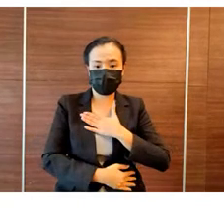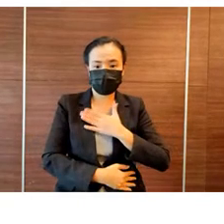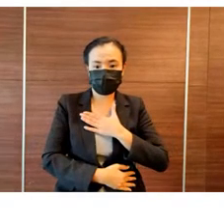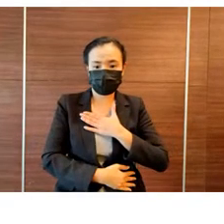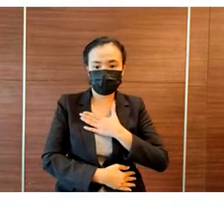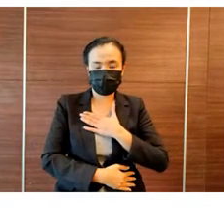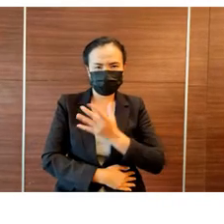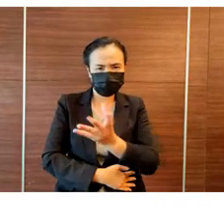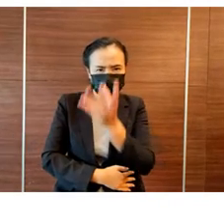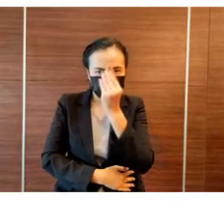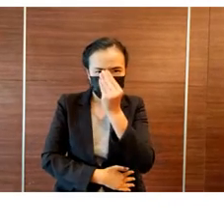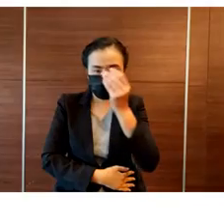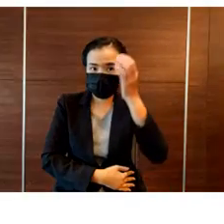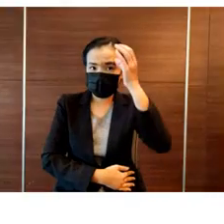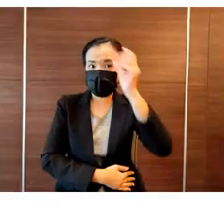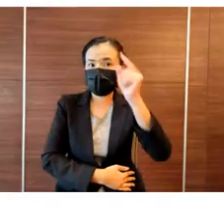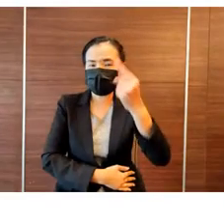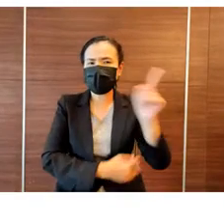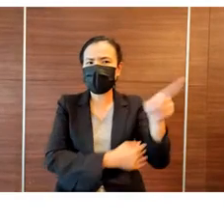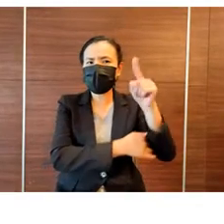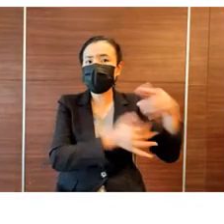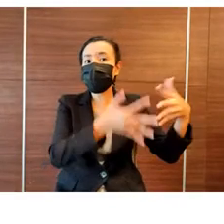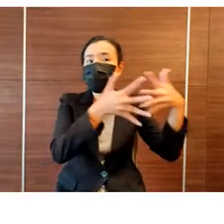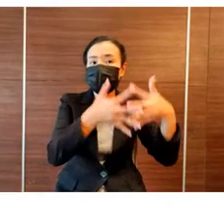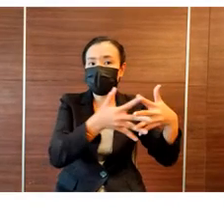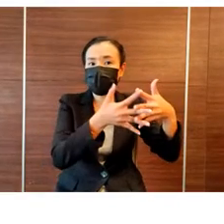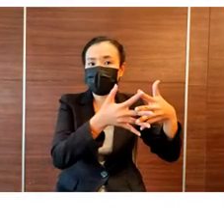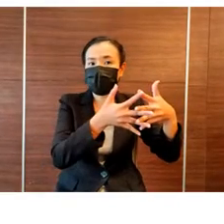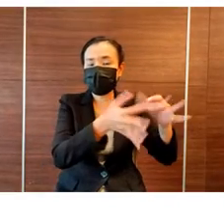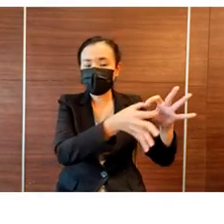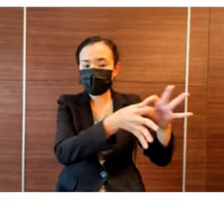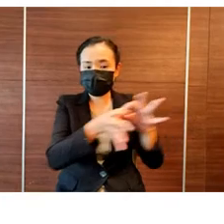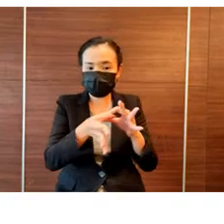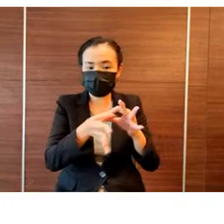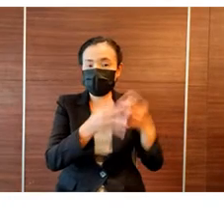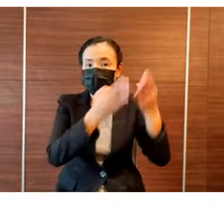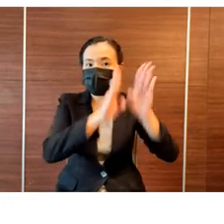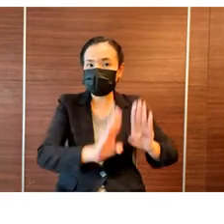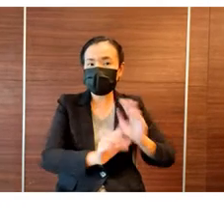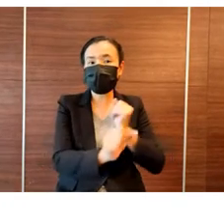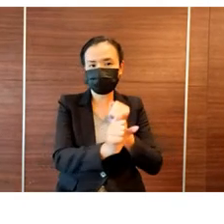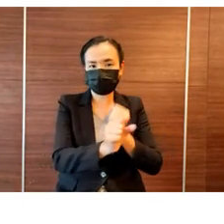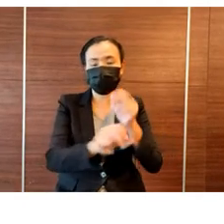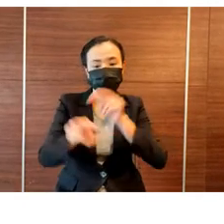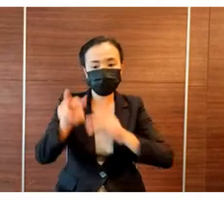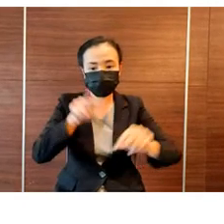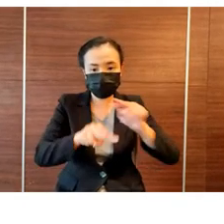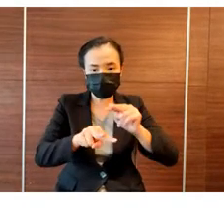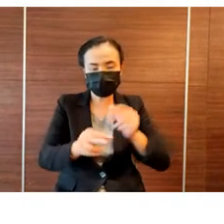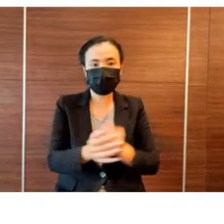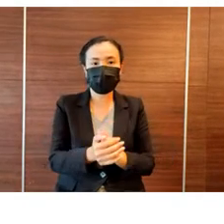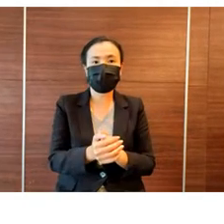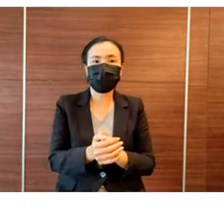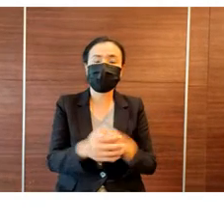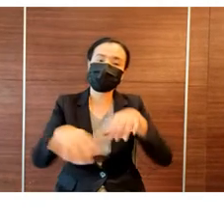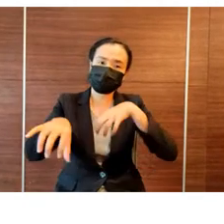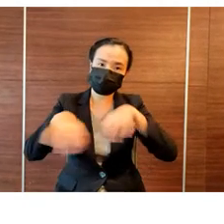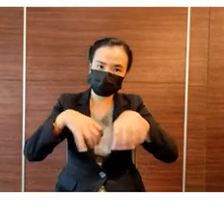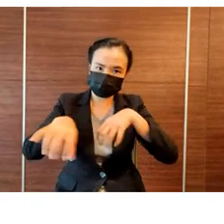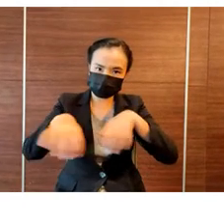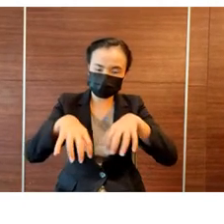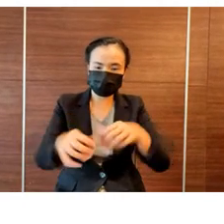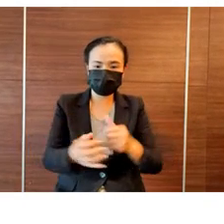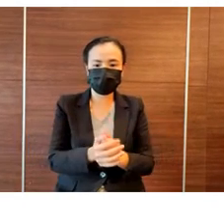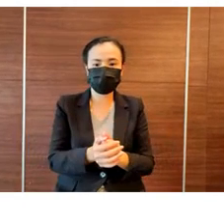ไปรีวิวมาใหม่หมดเลยส่วนใหญ่จะเป็นของอังกฤษกับอเมริกาที่เอามาเป็นตัวแบบในการดูแลอย่างเช่นพวก caring management เรื่อง